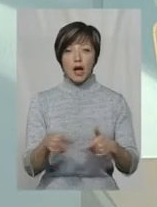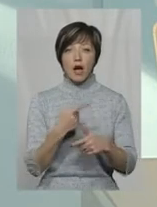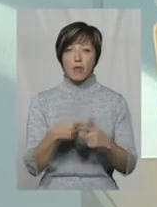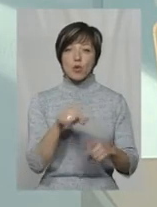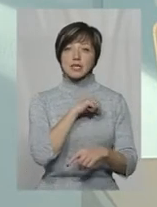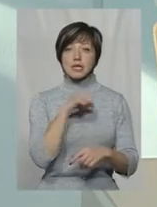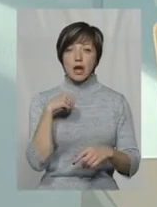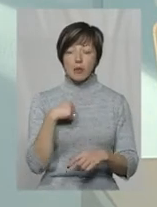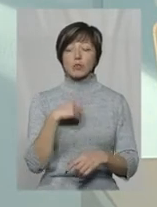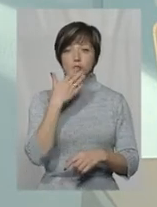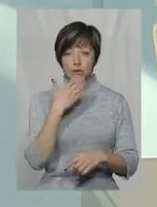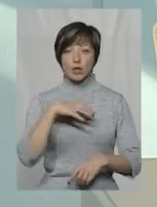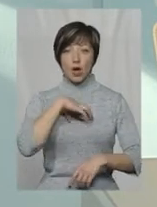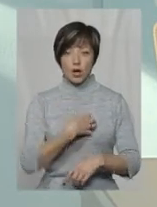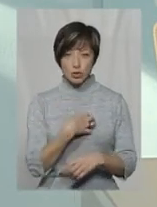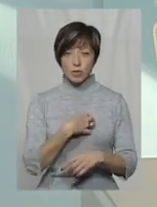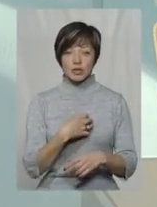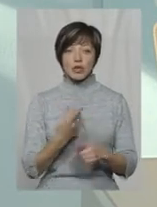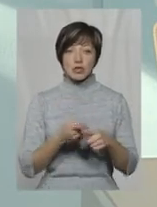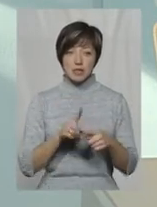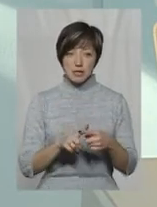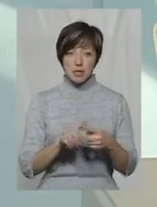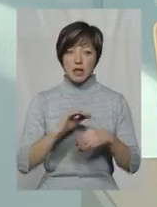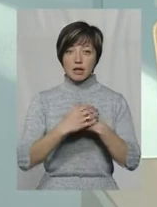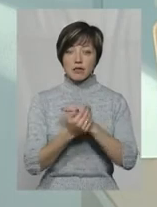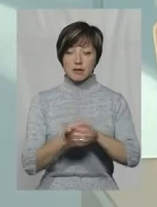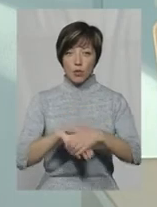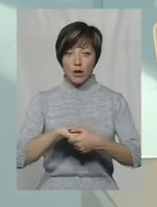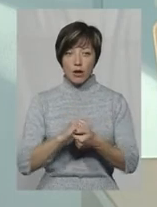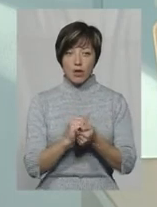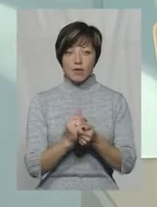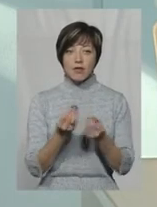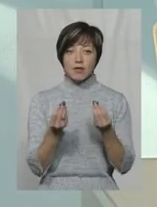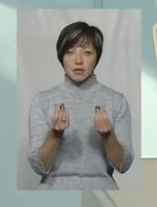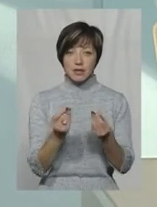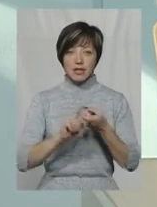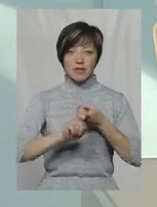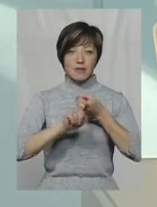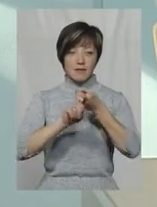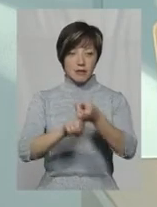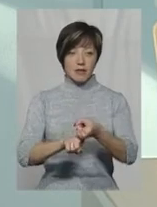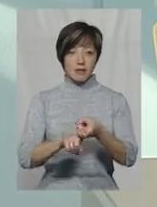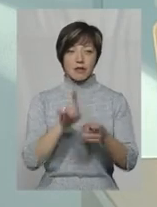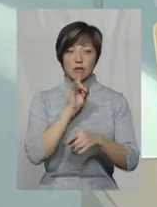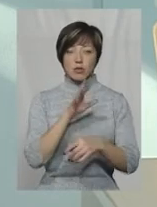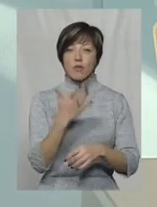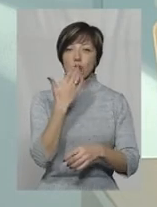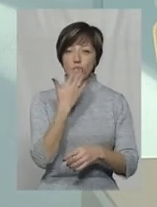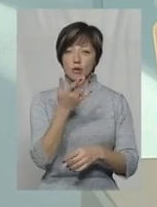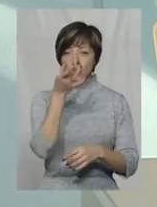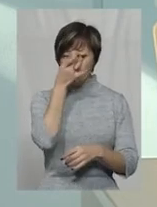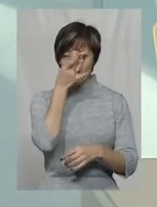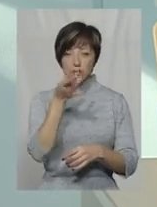самі чихаєте і кашляєте. Бо це дезінфекція рук. І руками ви не заносите той вірус в рота, в